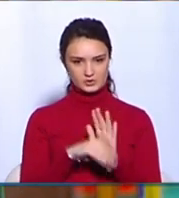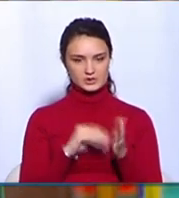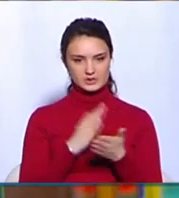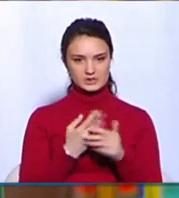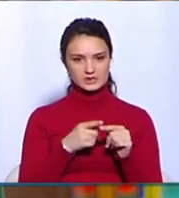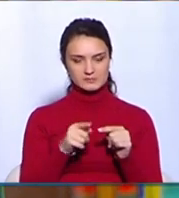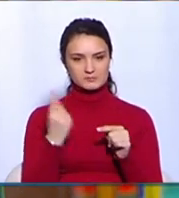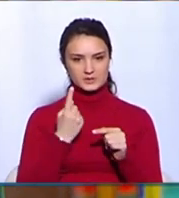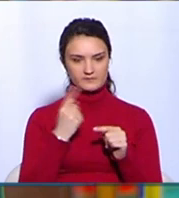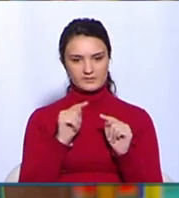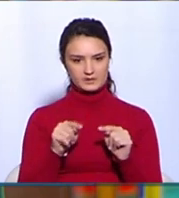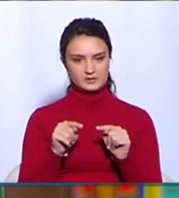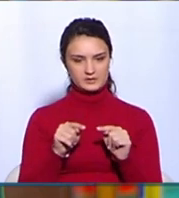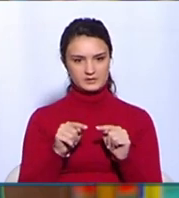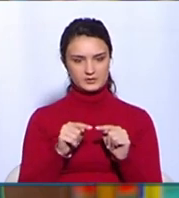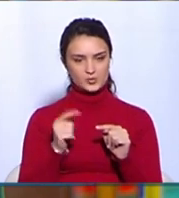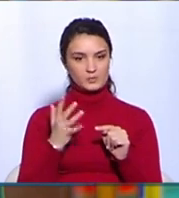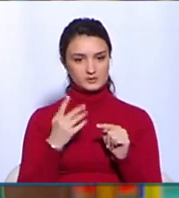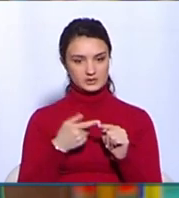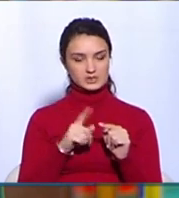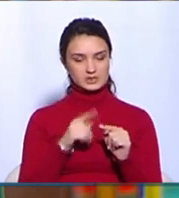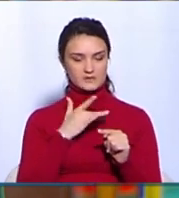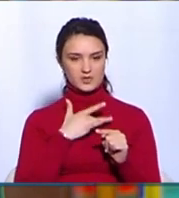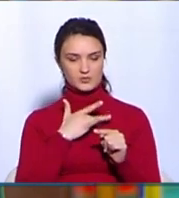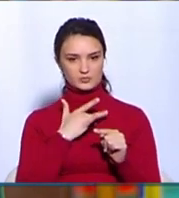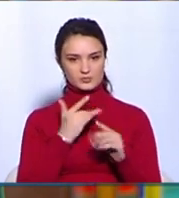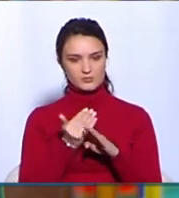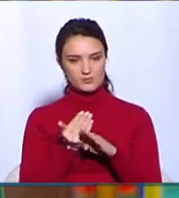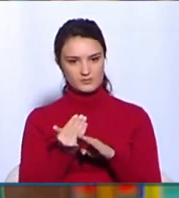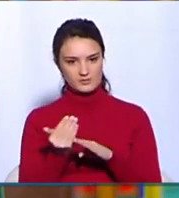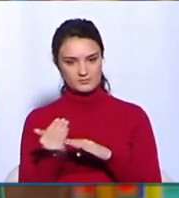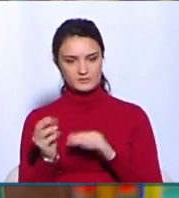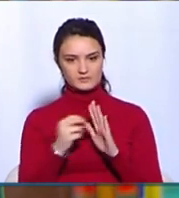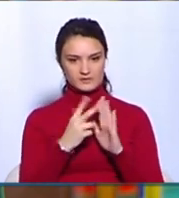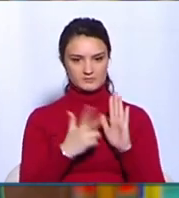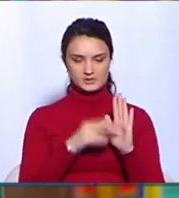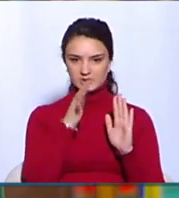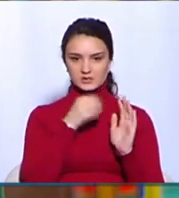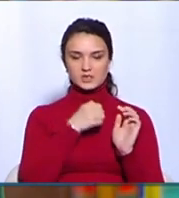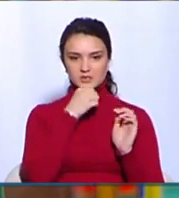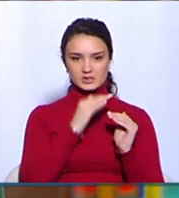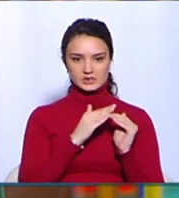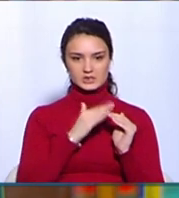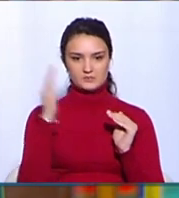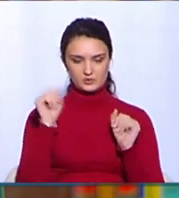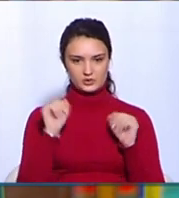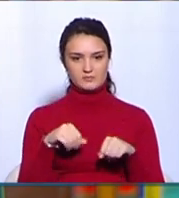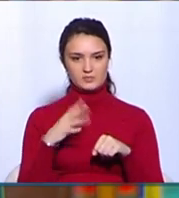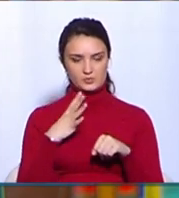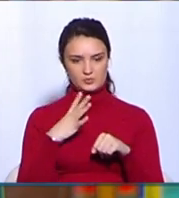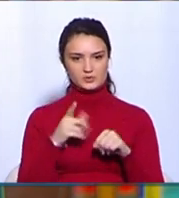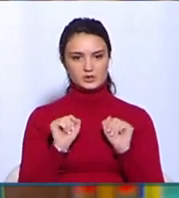პირველი ნიშნები, რომლითაც სავარაუდოდ მოგვიანებით 18 წლის ასაკის ზემოთ შეიძლება